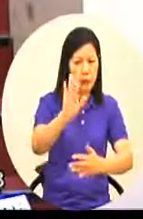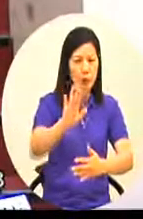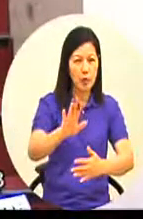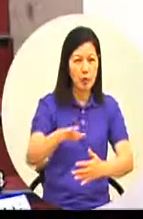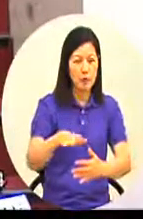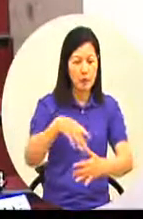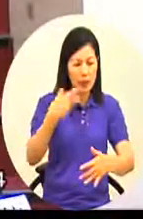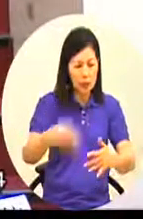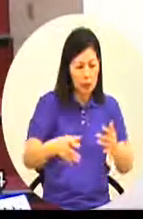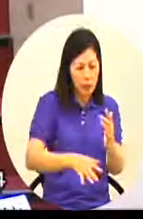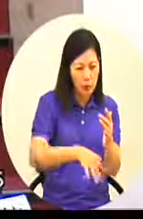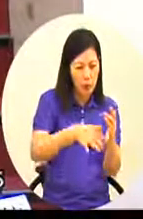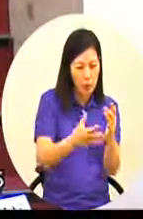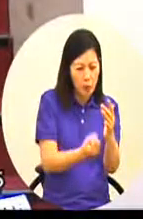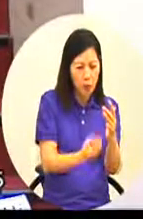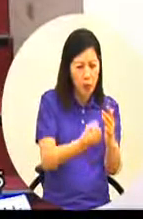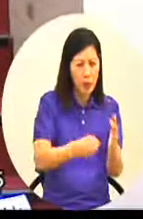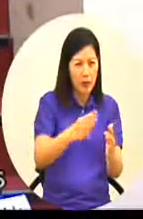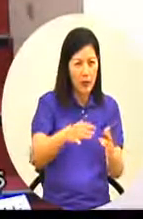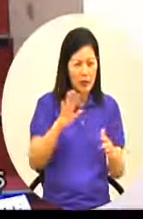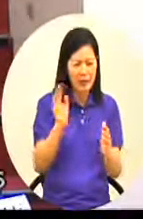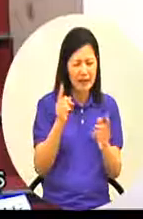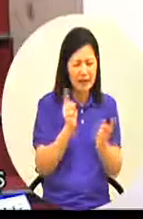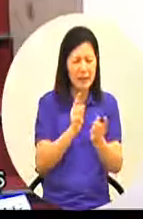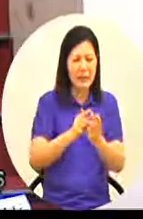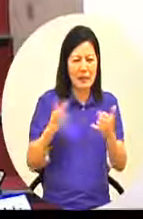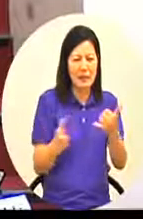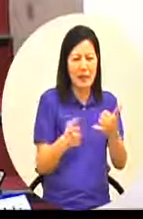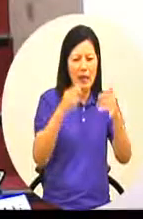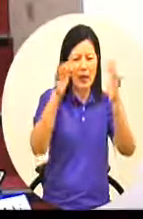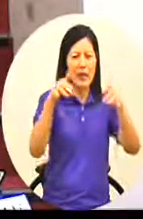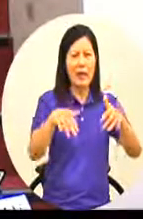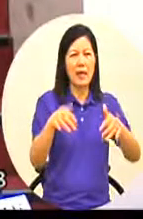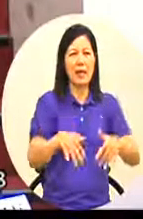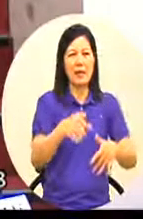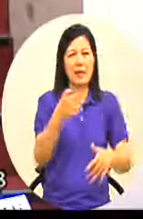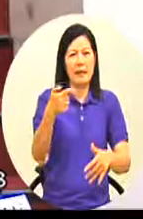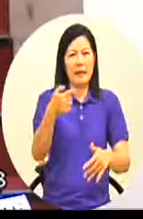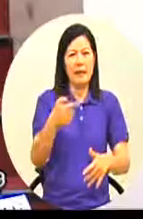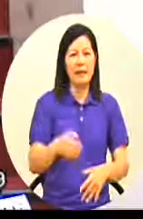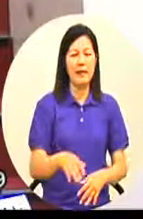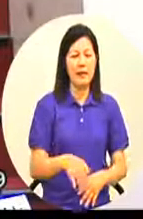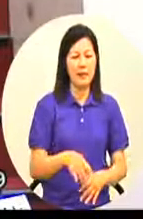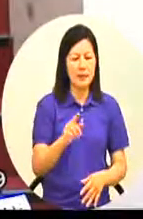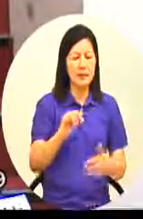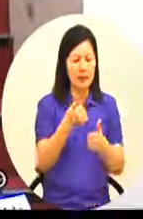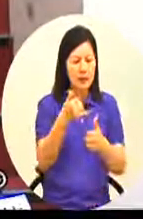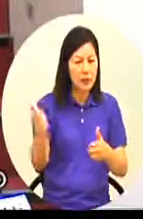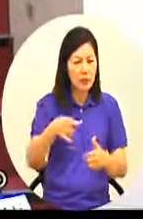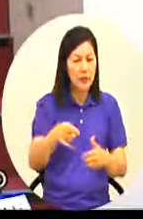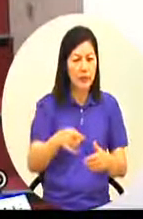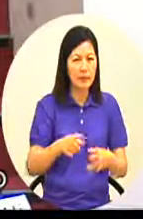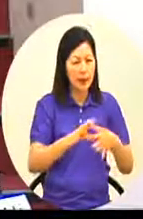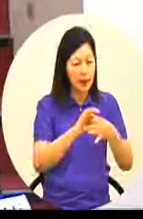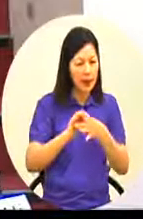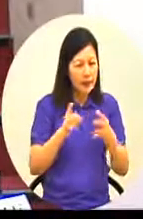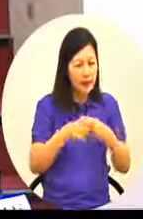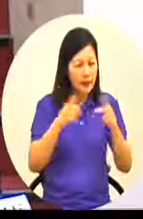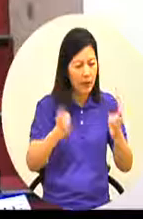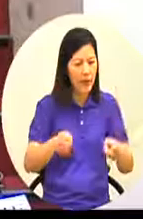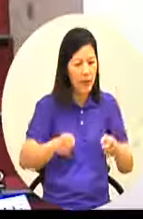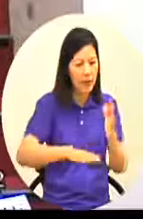池，但是这一次真的是好大雨啦，还足侪所在拢落大雨，这我相信议员叶群也非常关心咱小港迄个时阵一挂